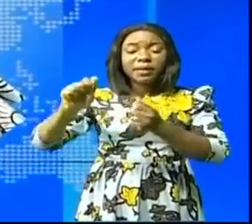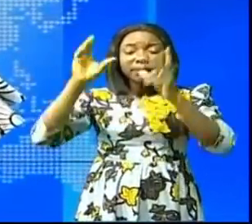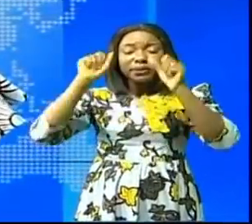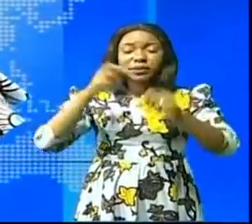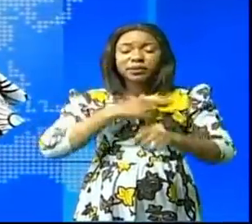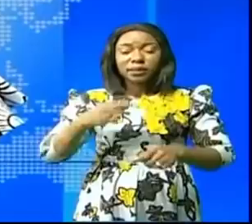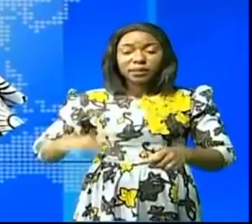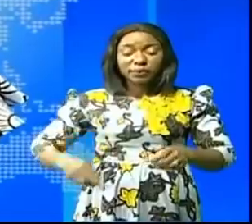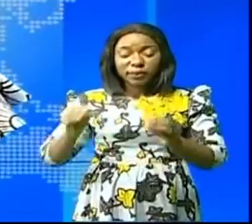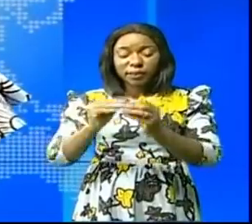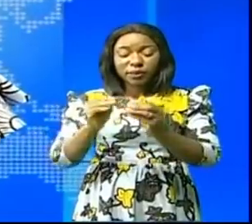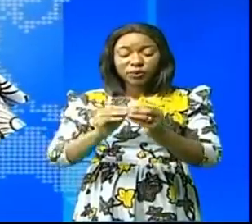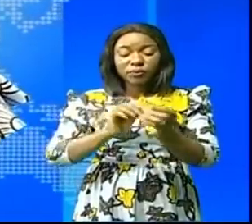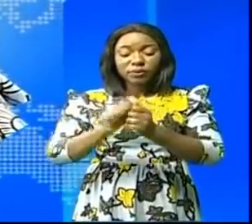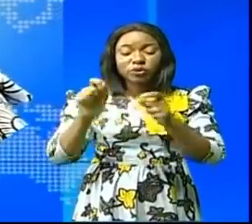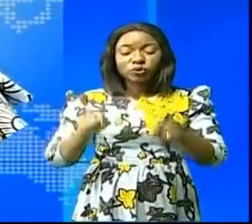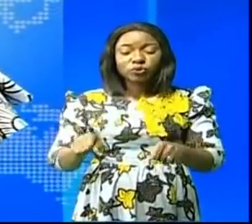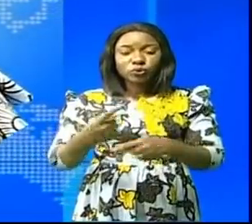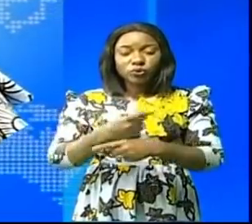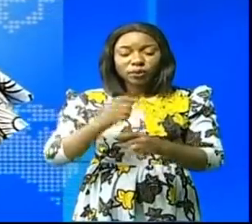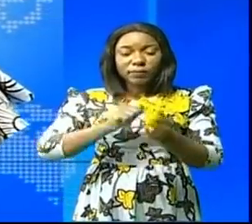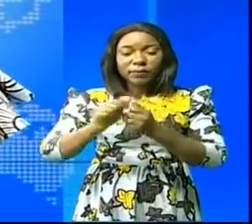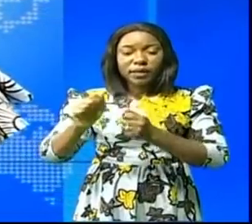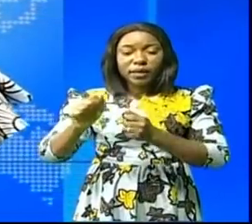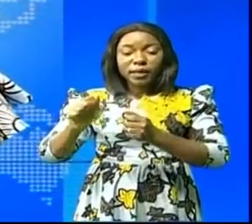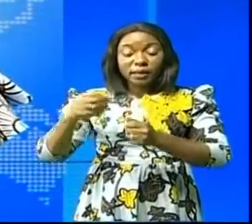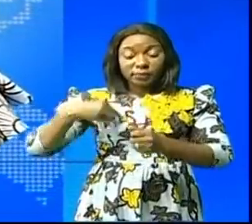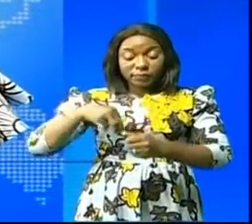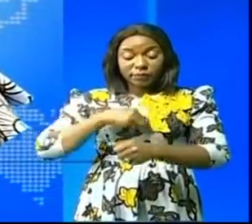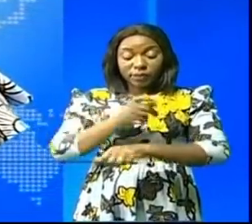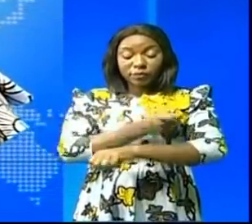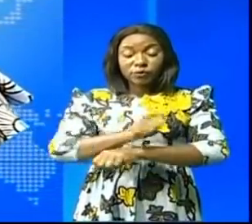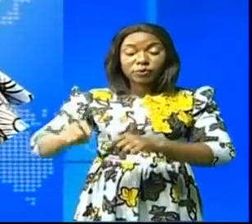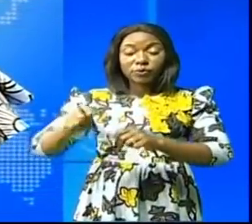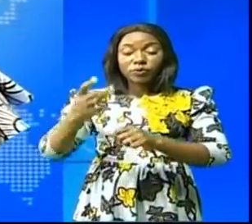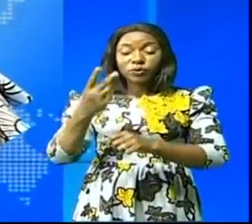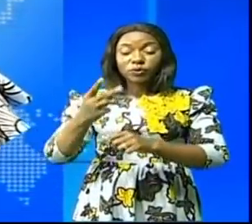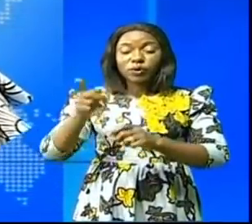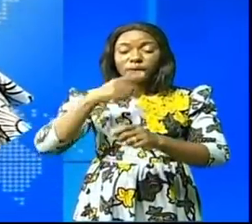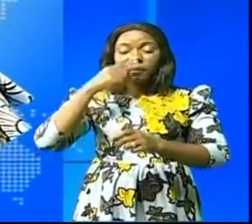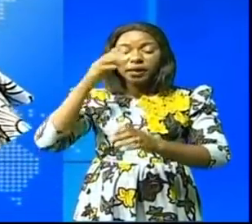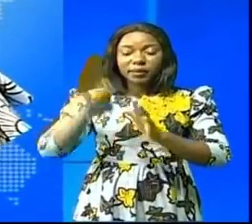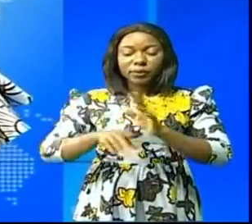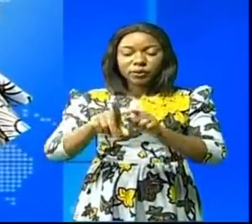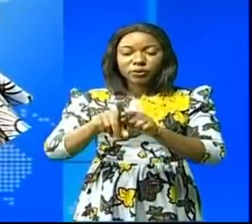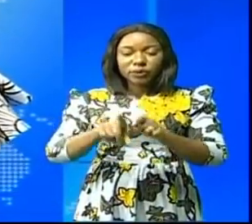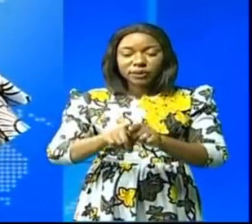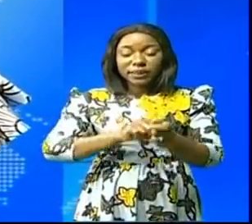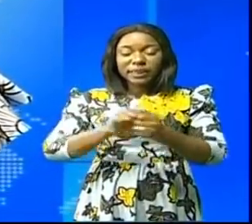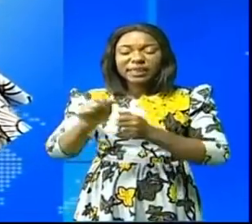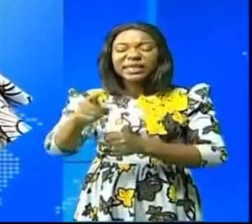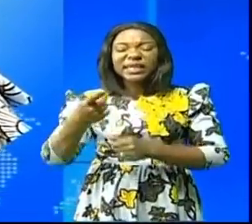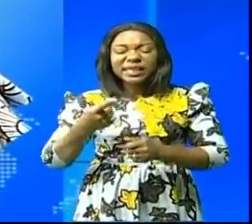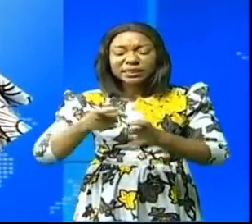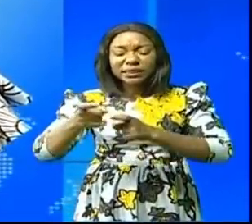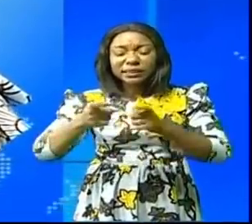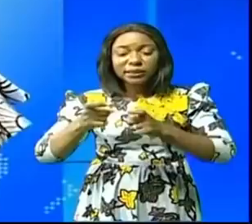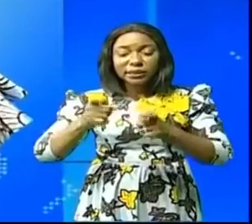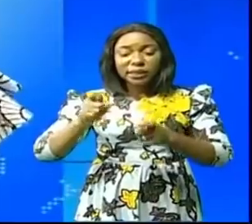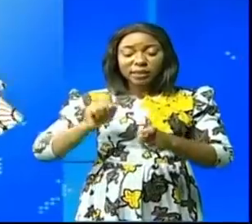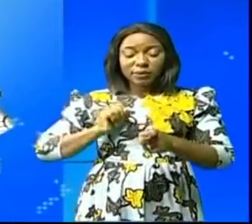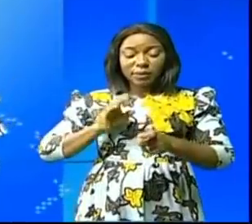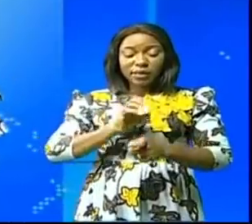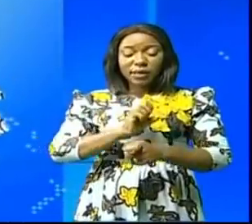la réunion tenue aujourd'hui par les membres du bureau des deux chambres du Parlement, réunion présidée par le speaker du Sénat Modeste Baat